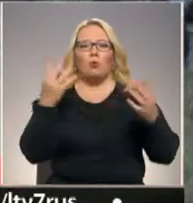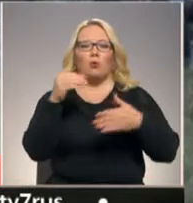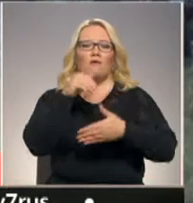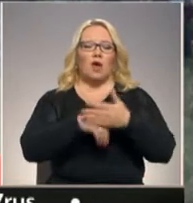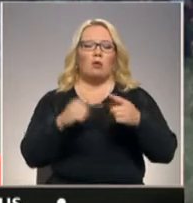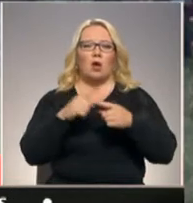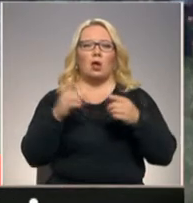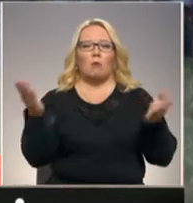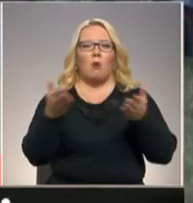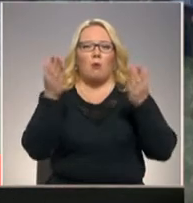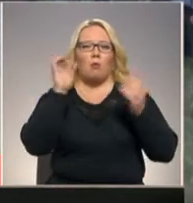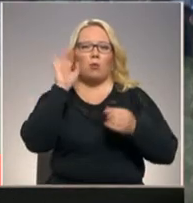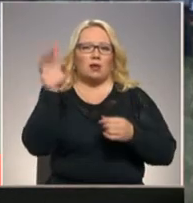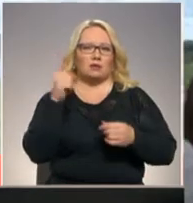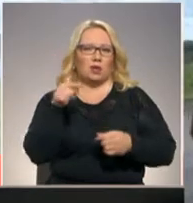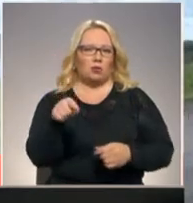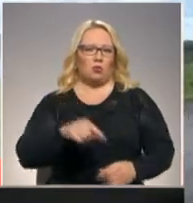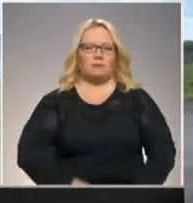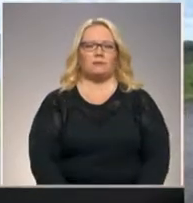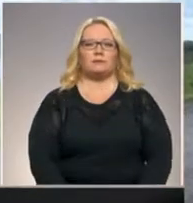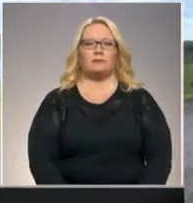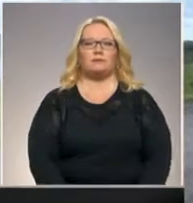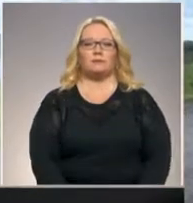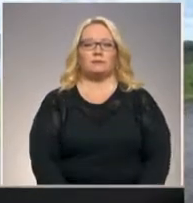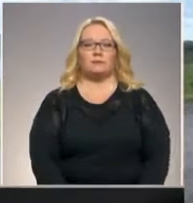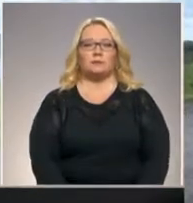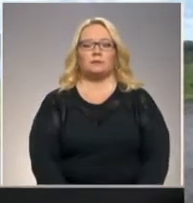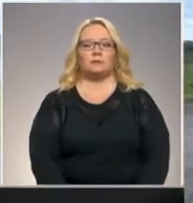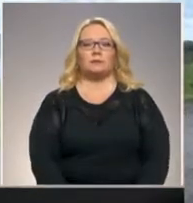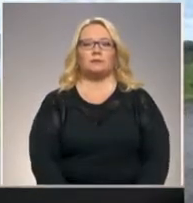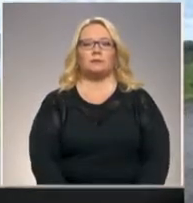popularizē to. Ilze Kišķenko, Vitālijs Dudarenoks, Latgales reģionālā televīzija.